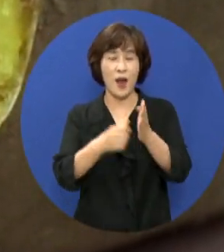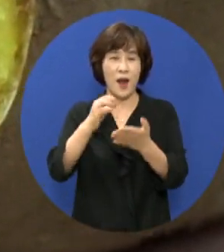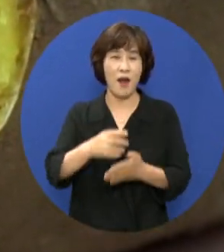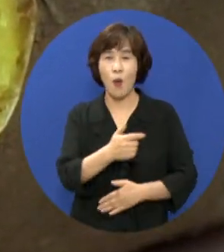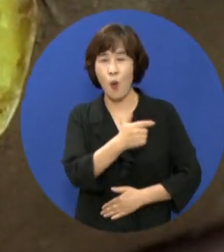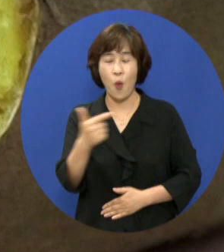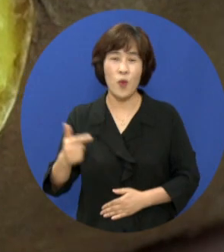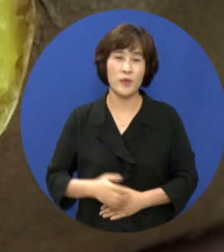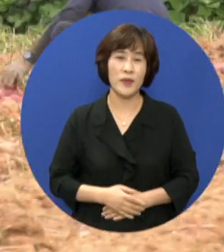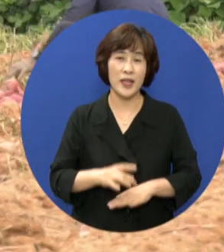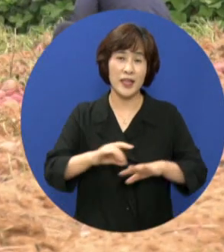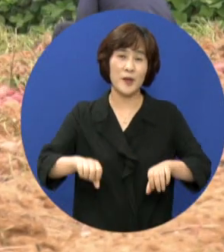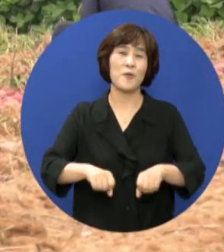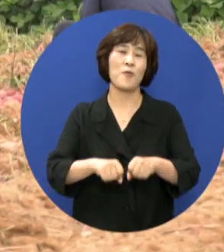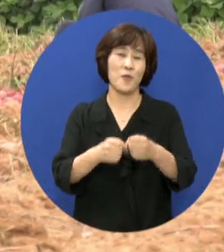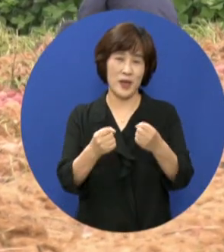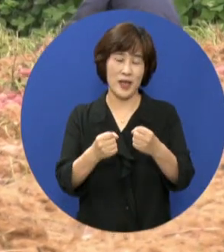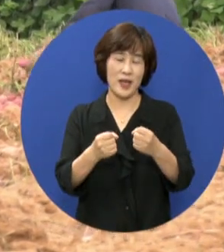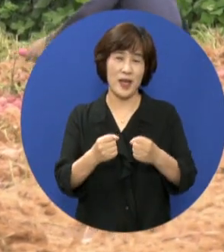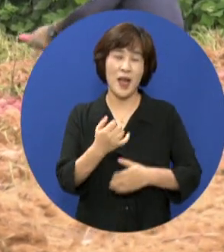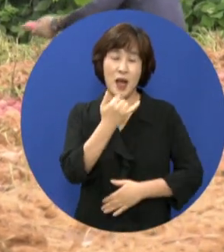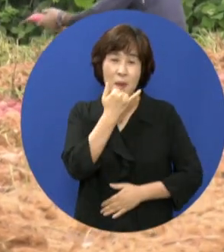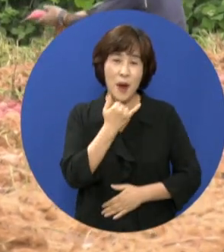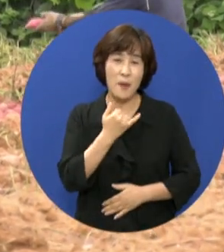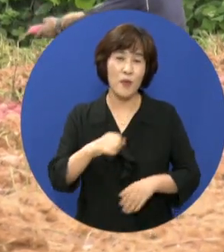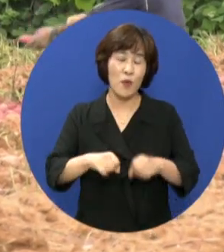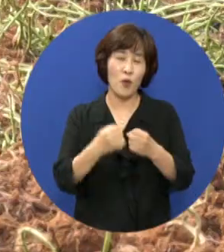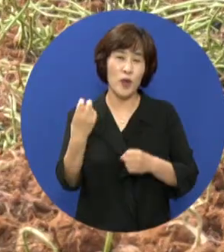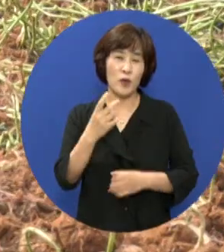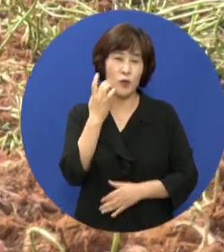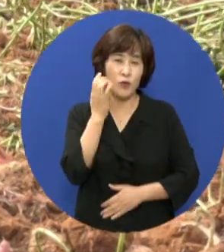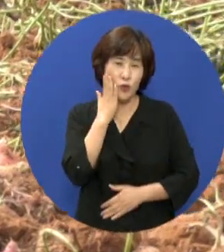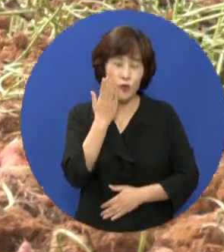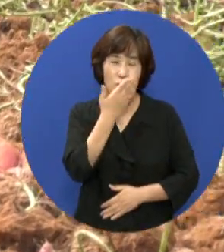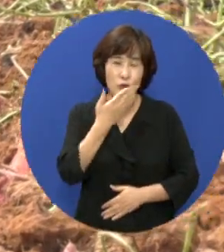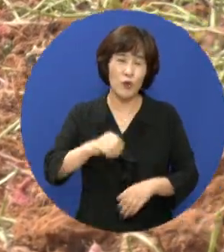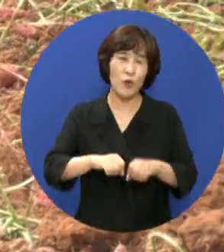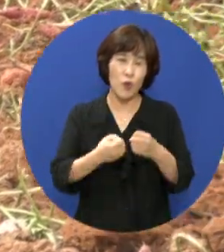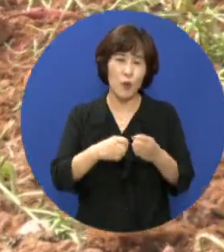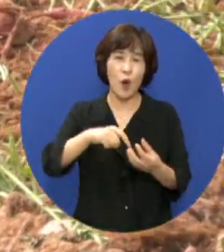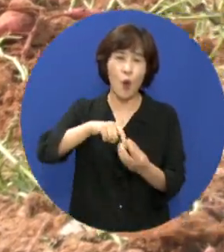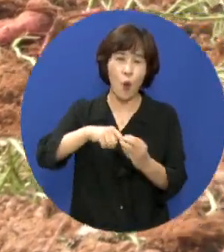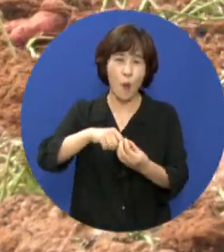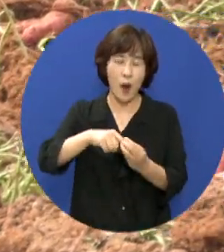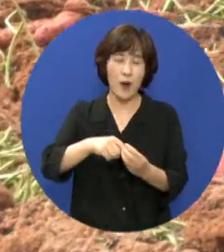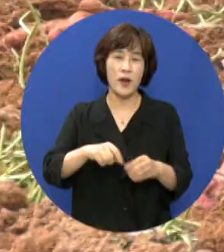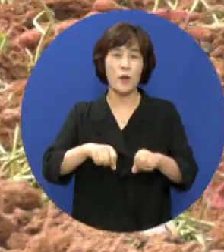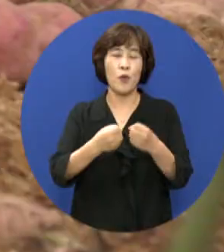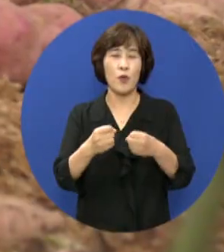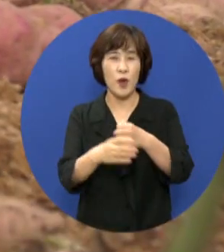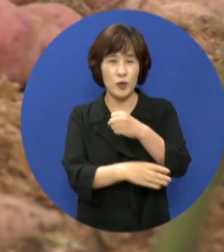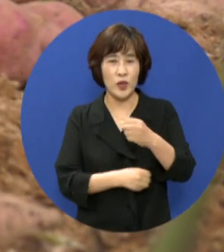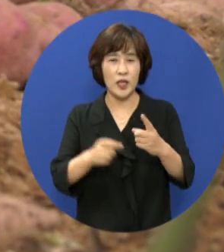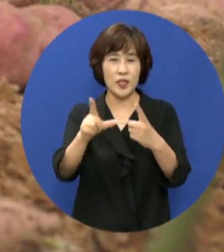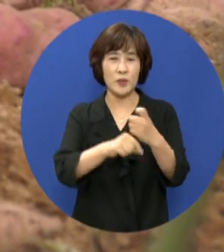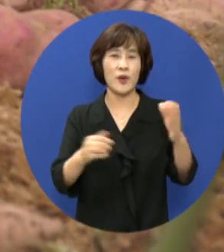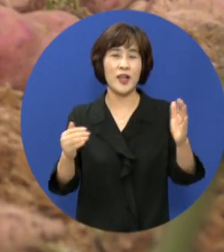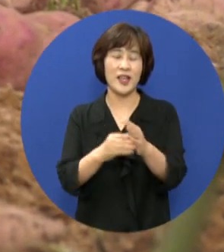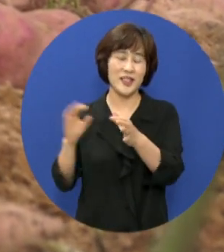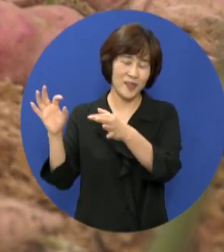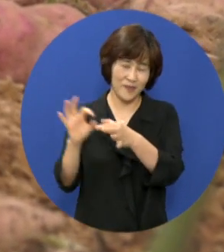한층 높인 해남고구마 한 방 고구마의 이어 꿀 고구마 호박 고구마 수확이 11월 까지 이어집니다